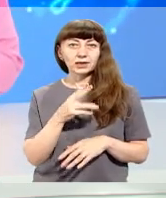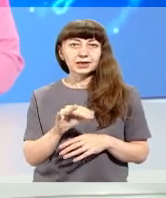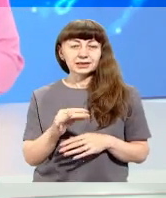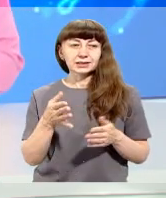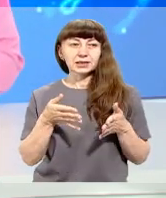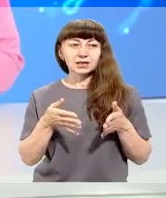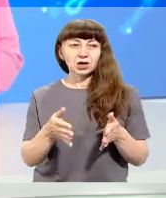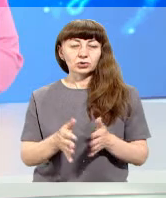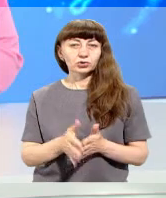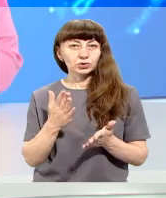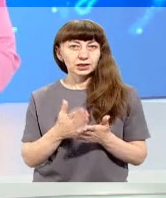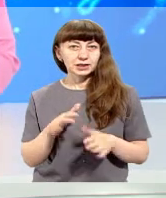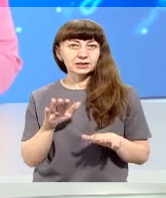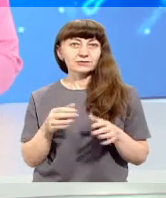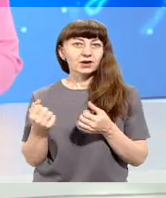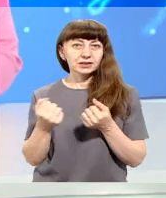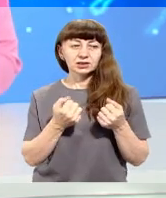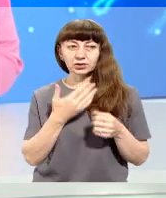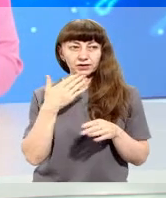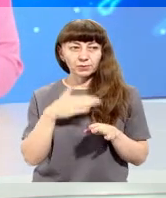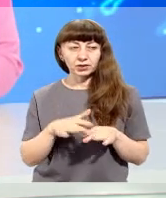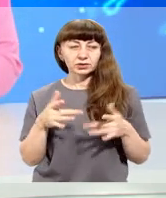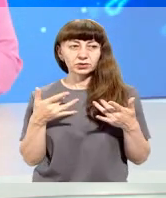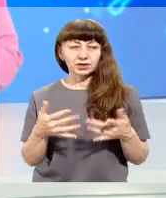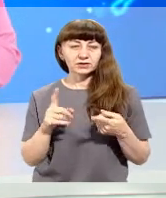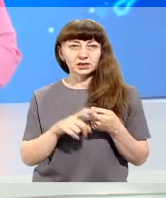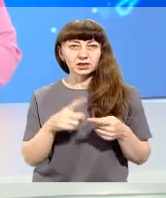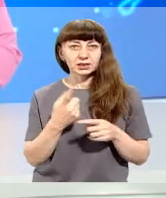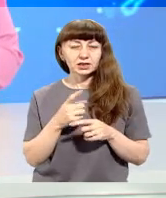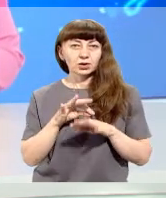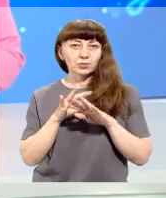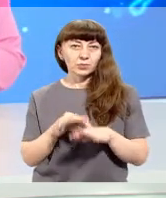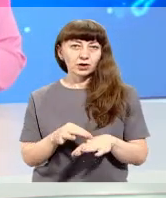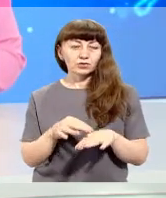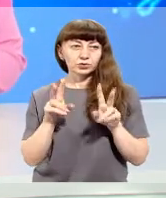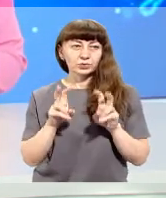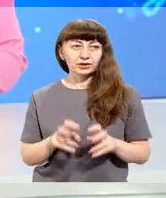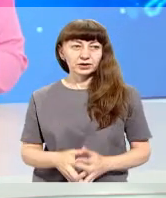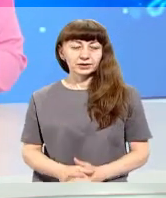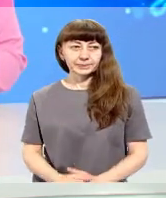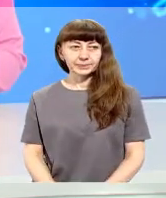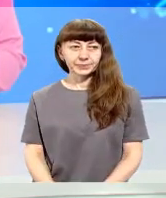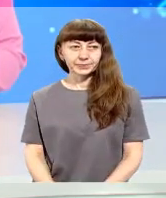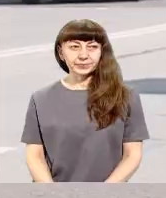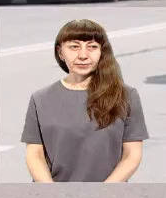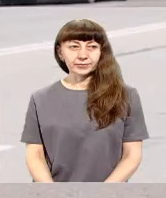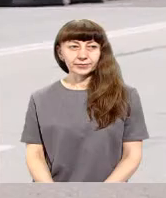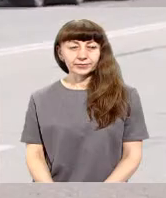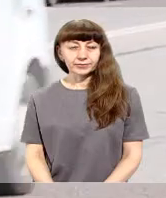это, есть водители, которые не соблюдают требования. В связи с этим в регионе организовали рейд. Подробности.